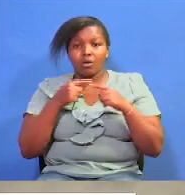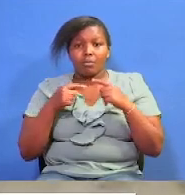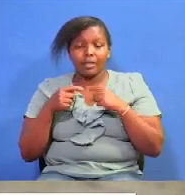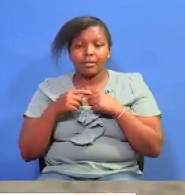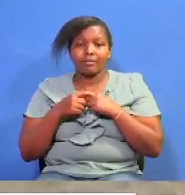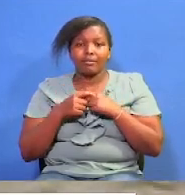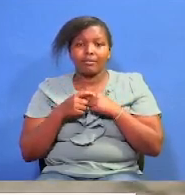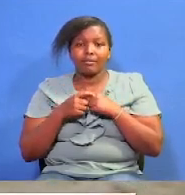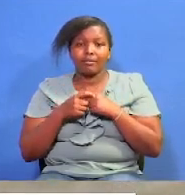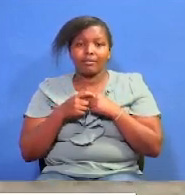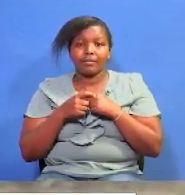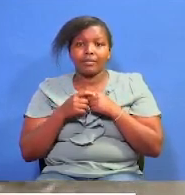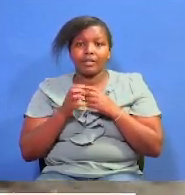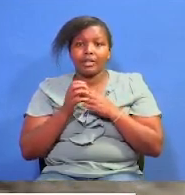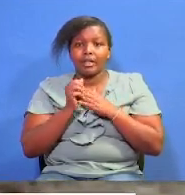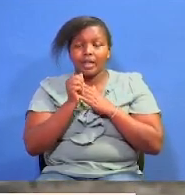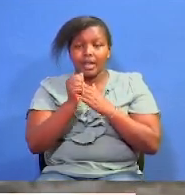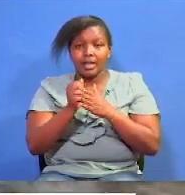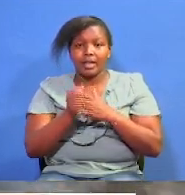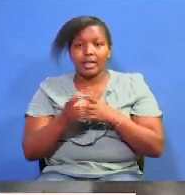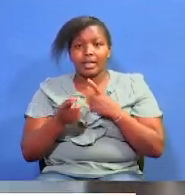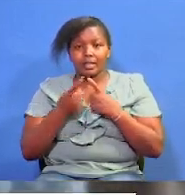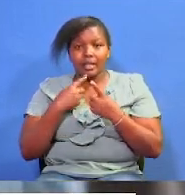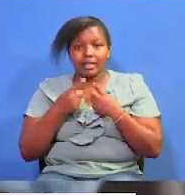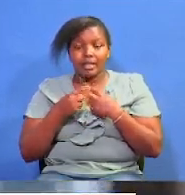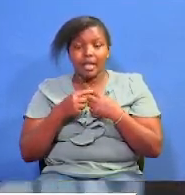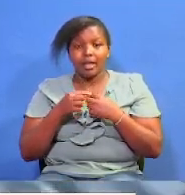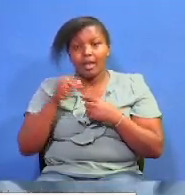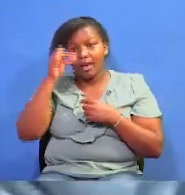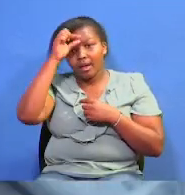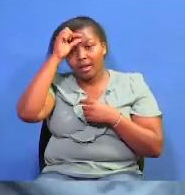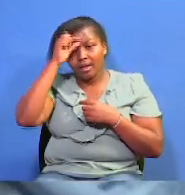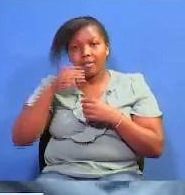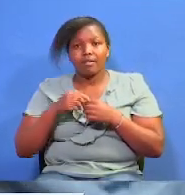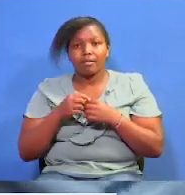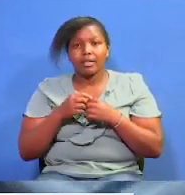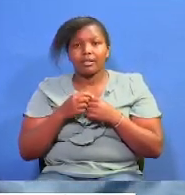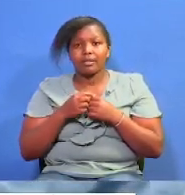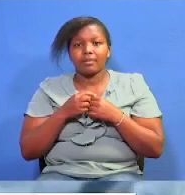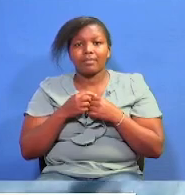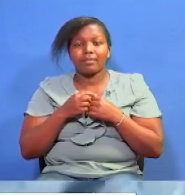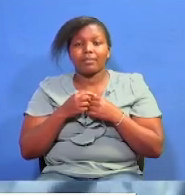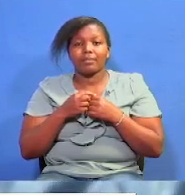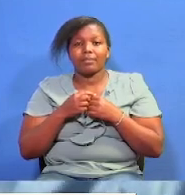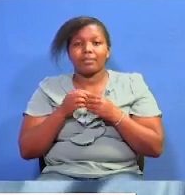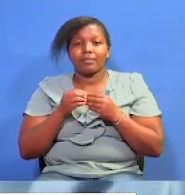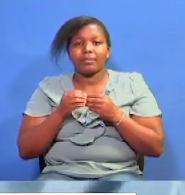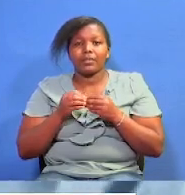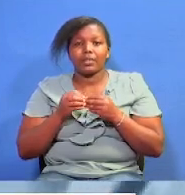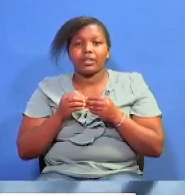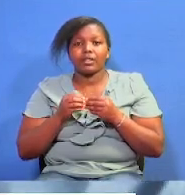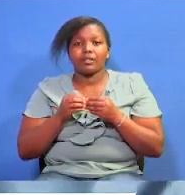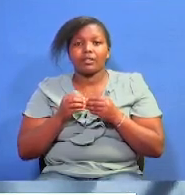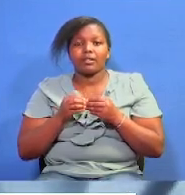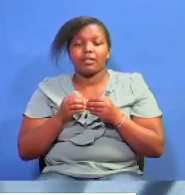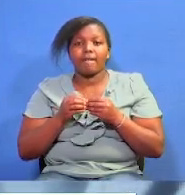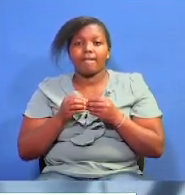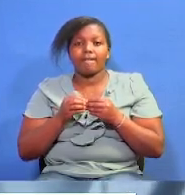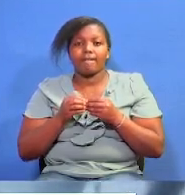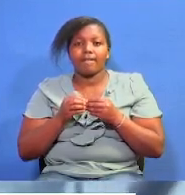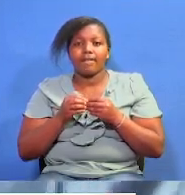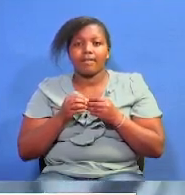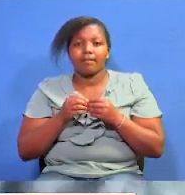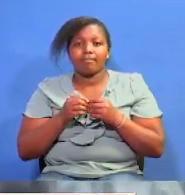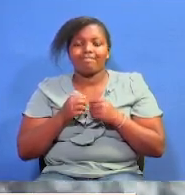Mungu. Viongozi hawa aidha wameitaka serikali kufanya ukaguzi kwenye orodha iliyowasilishwa awali